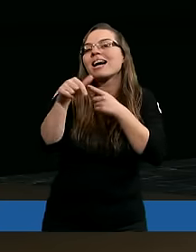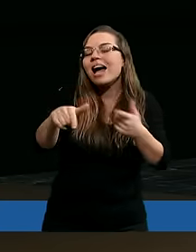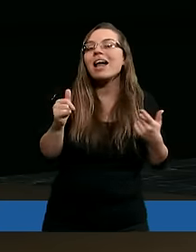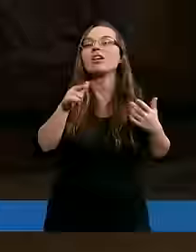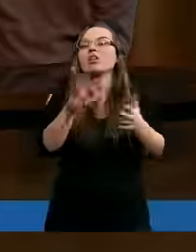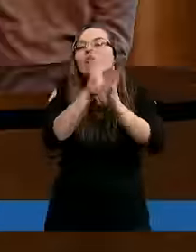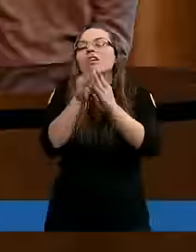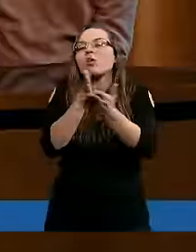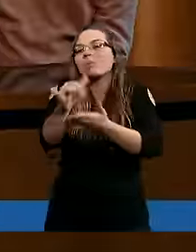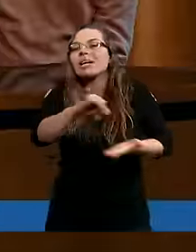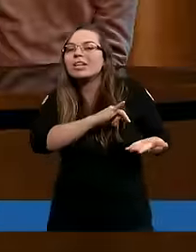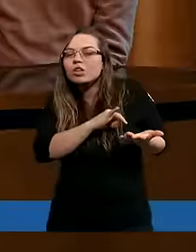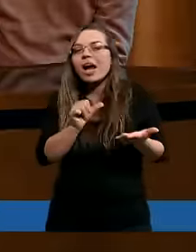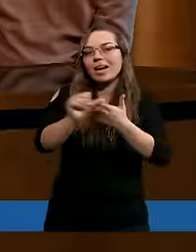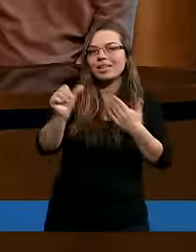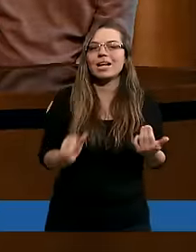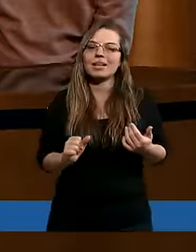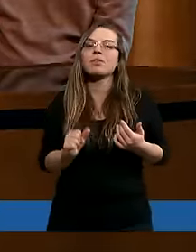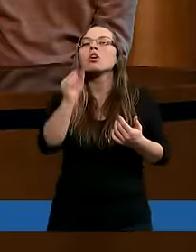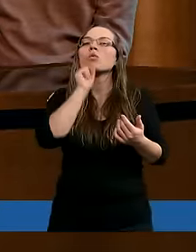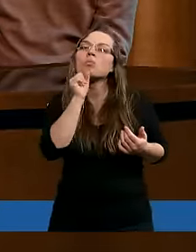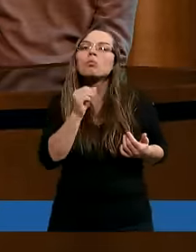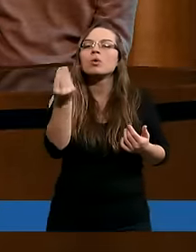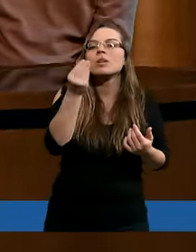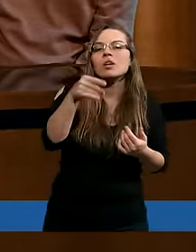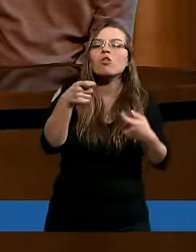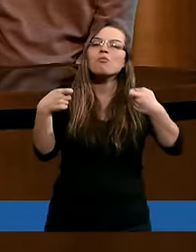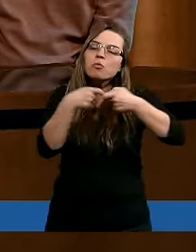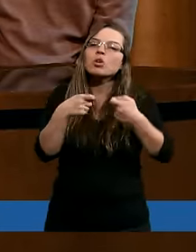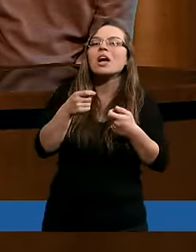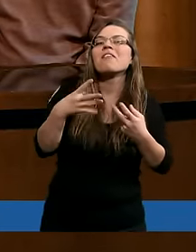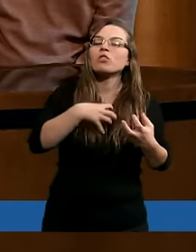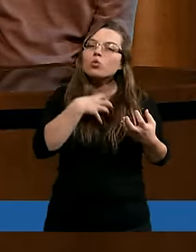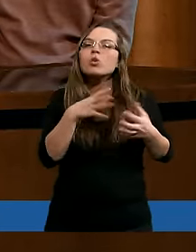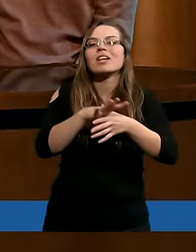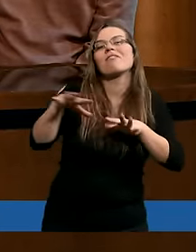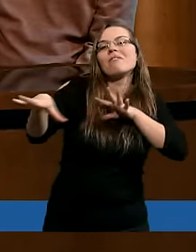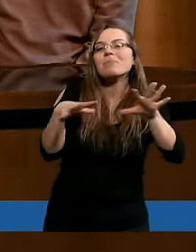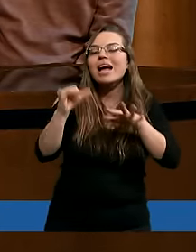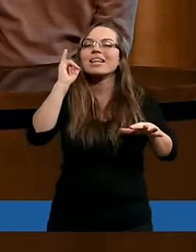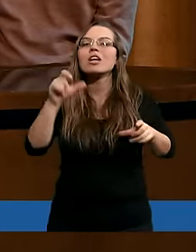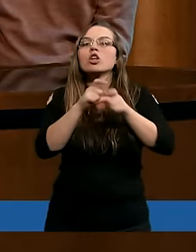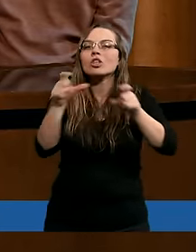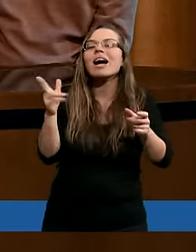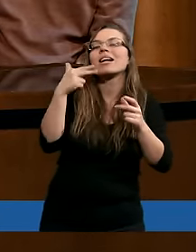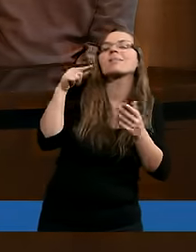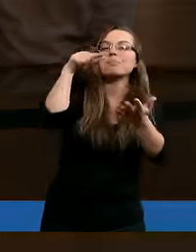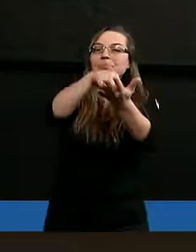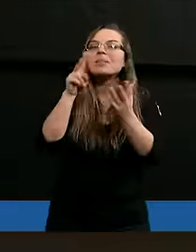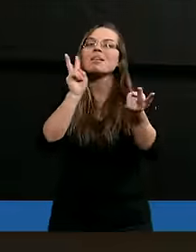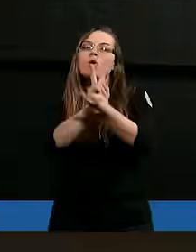nadzieja, że tak nie będzie przez cały czas. Spróbujmy na chwilę przenieść się w miejsce i czas, kiedy spotkamy Hioba.